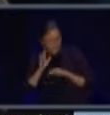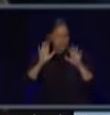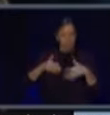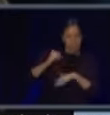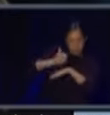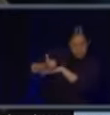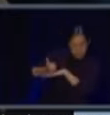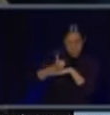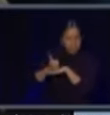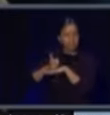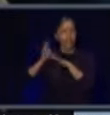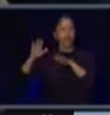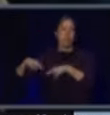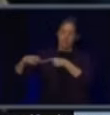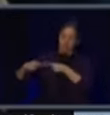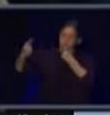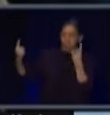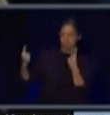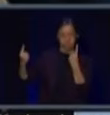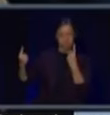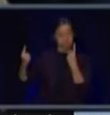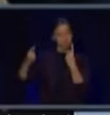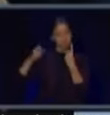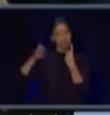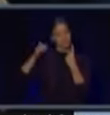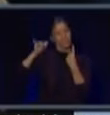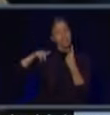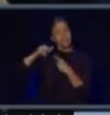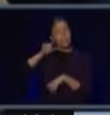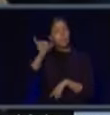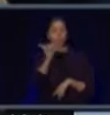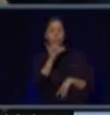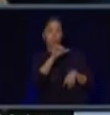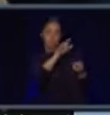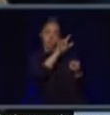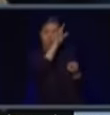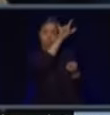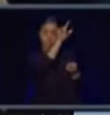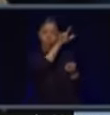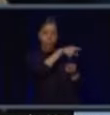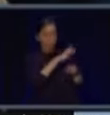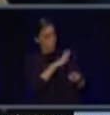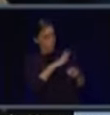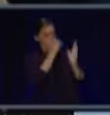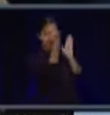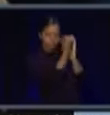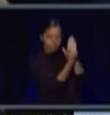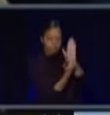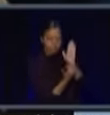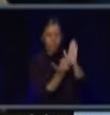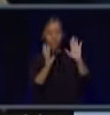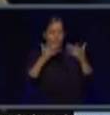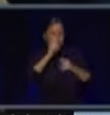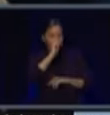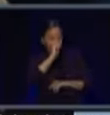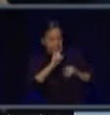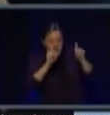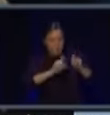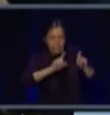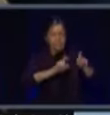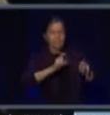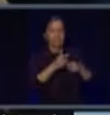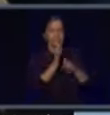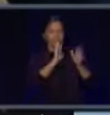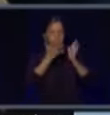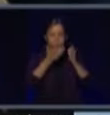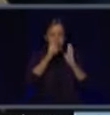des mesures mises aux aéroports là, pour être capable, à mon avis, soit par des quarantaines, soit par des tests, soit par des exigences de preuves